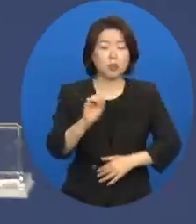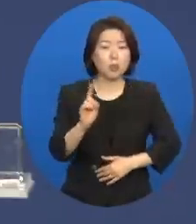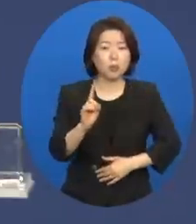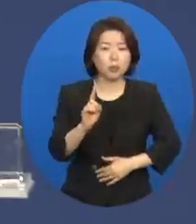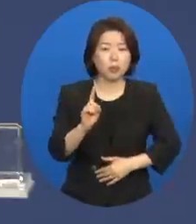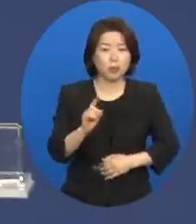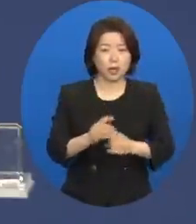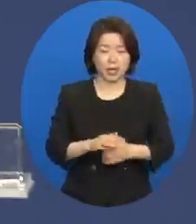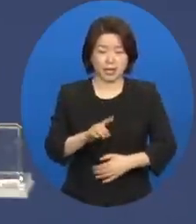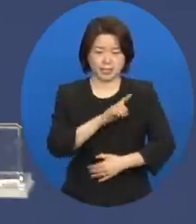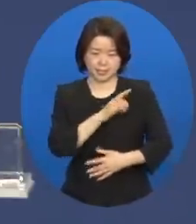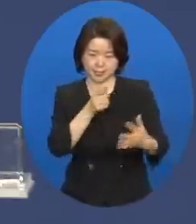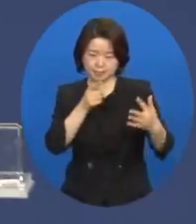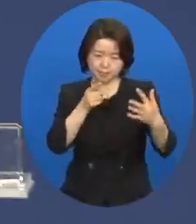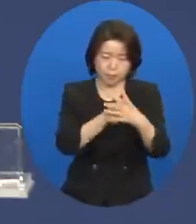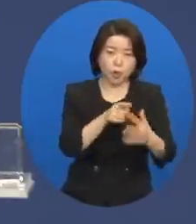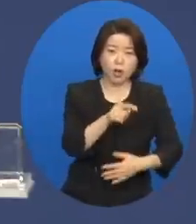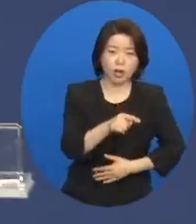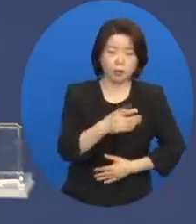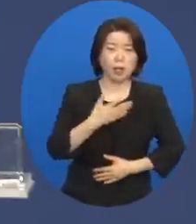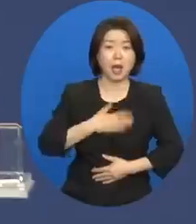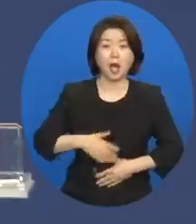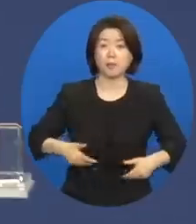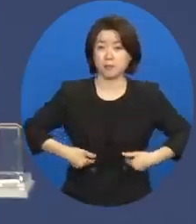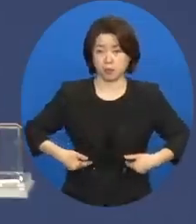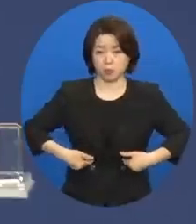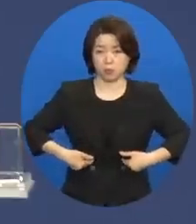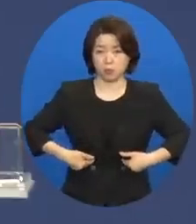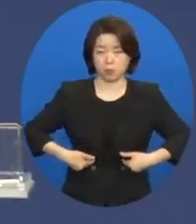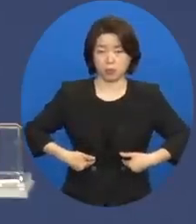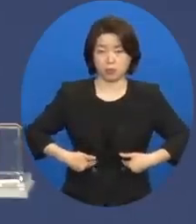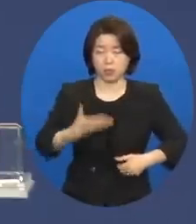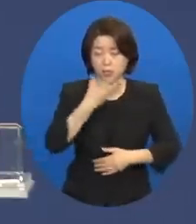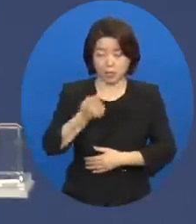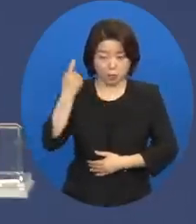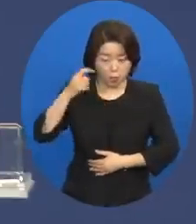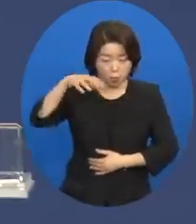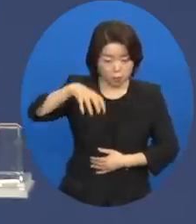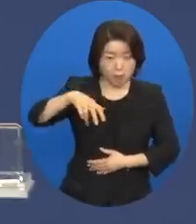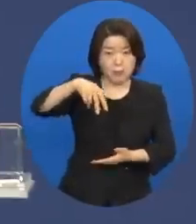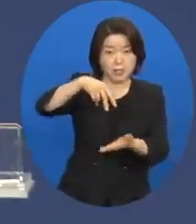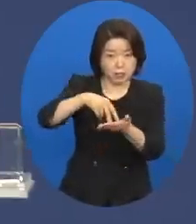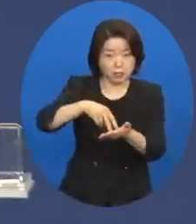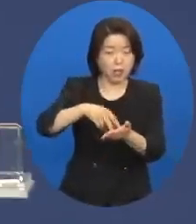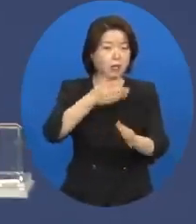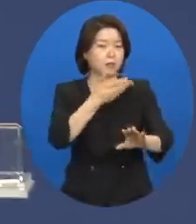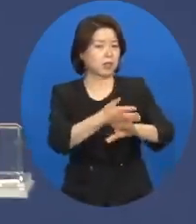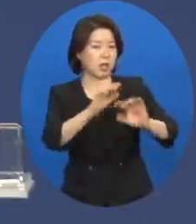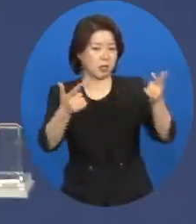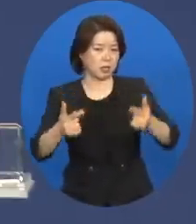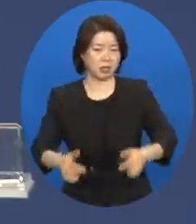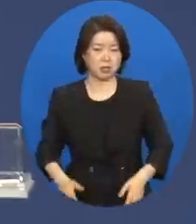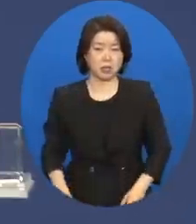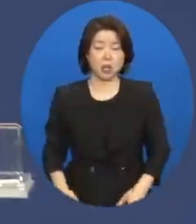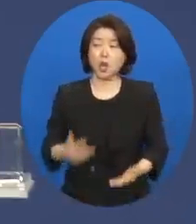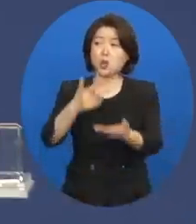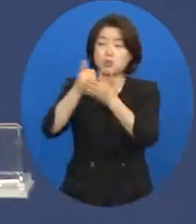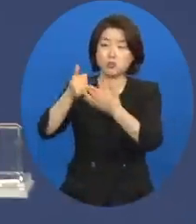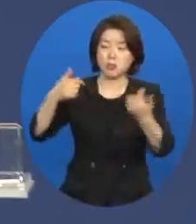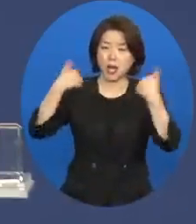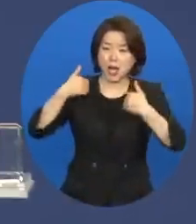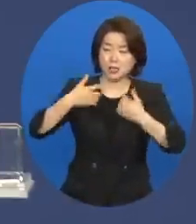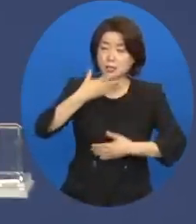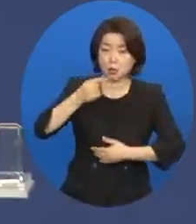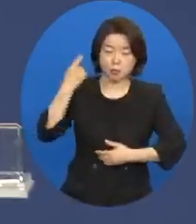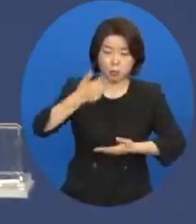것인지를 가장 정확하게 아셨어야 될 텐데 복음 앞에 선다는 말은 다른 게 아니에요. 주님이 항상 복음에 초청을